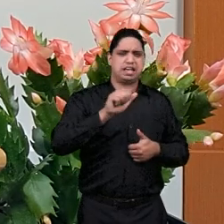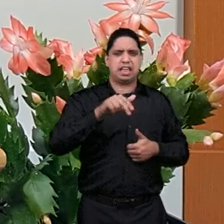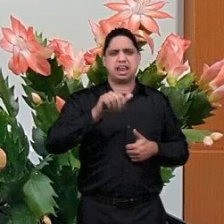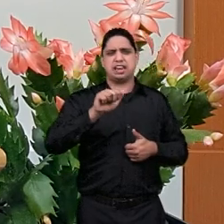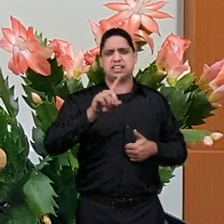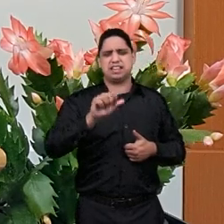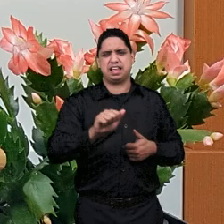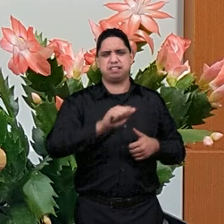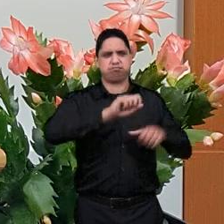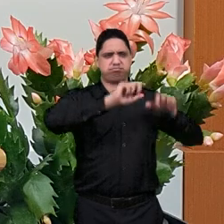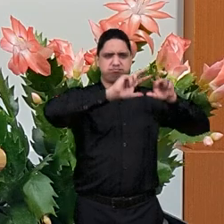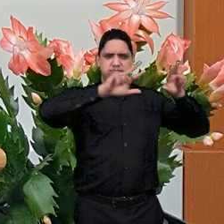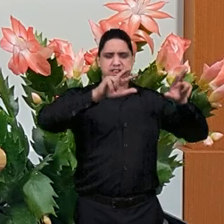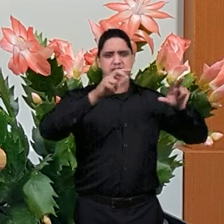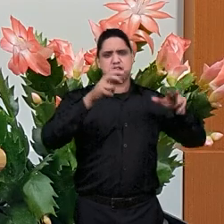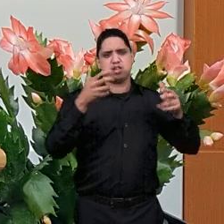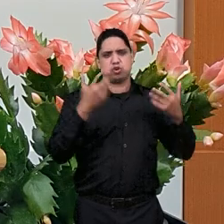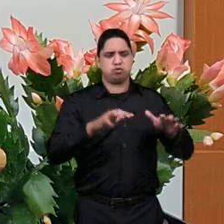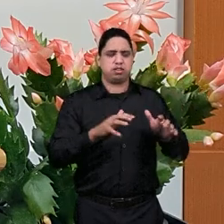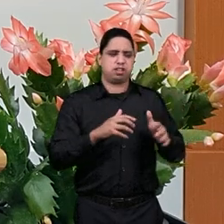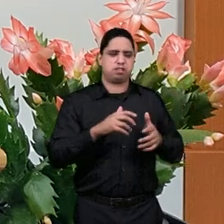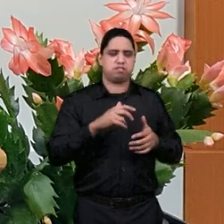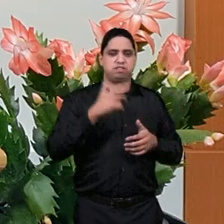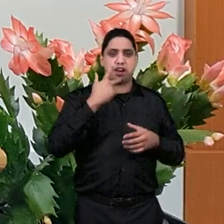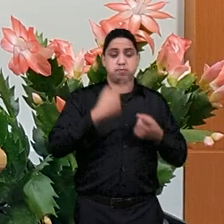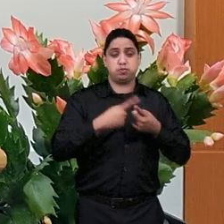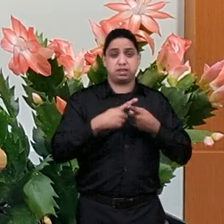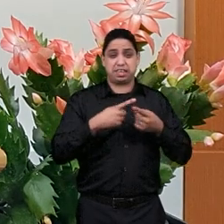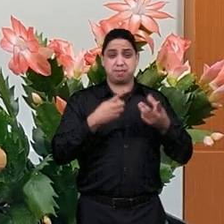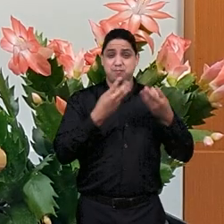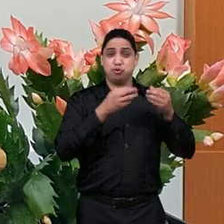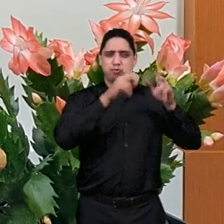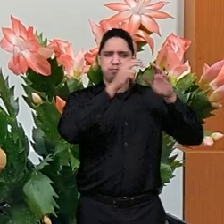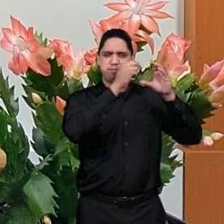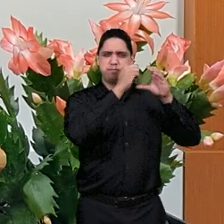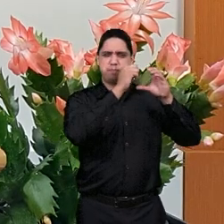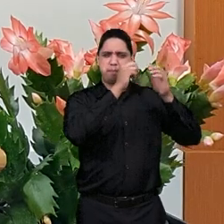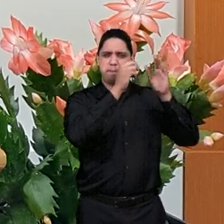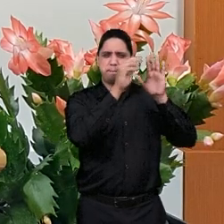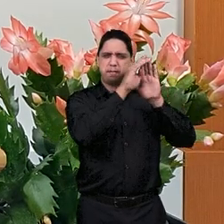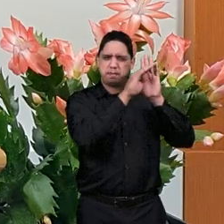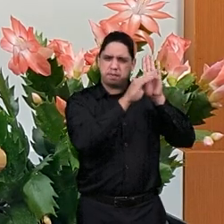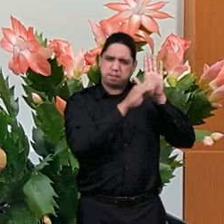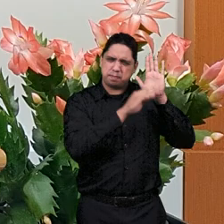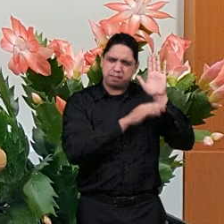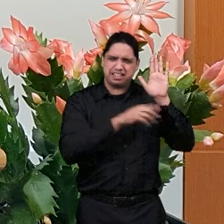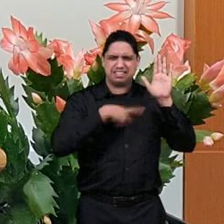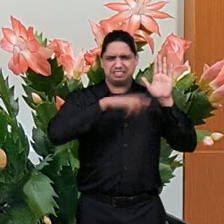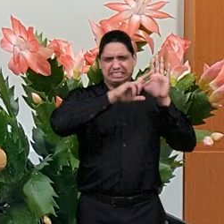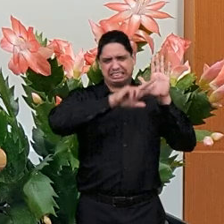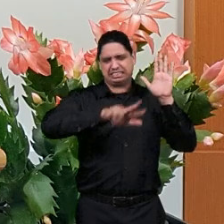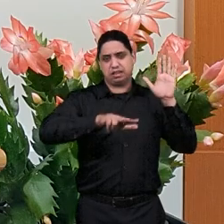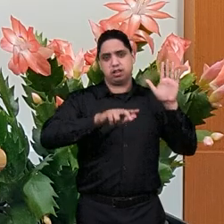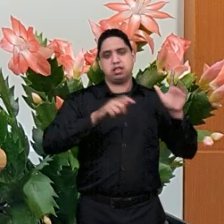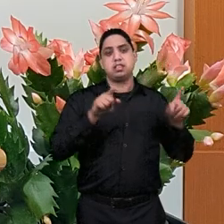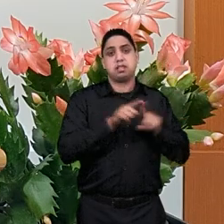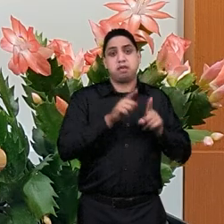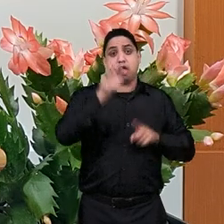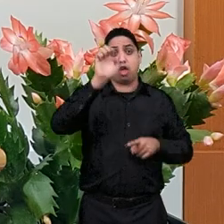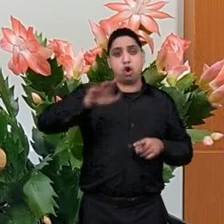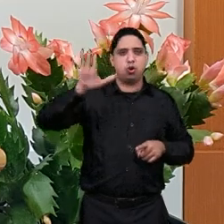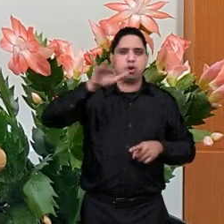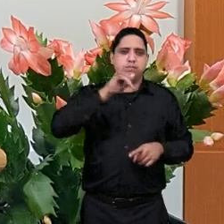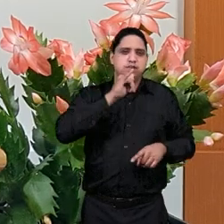Je n'aimerais pas perdre trop de temps, passer trop de temps ici. Angleterre, plusieurs églises. Par exemple, le